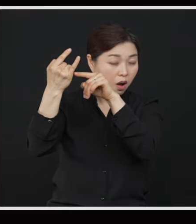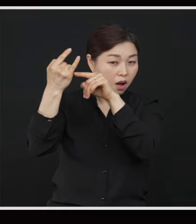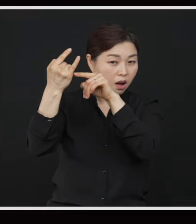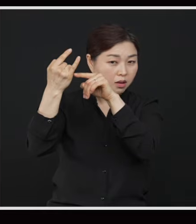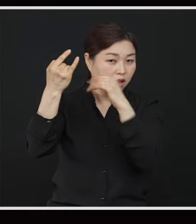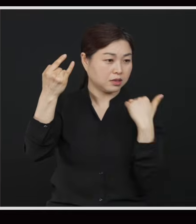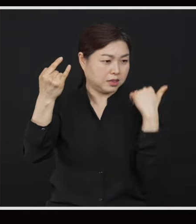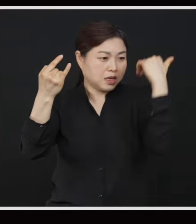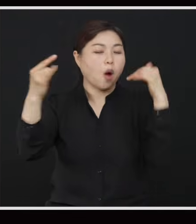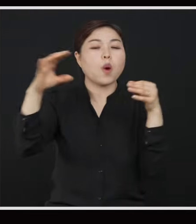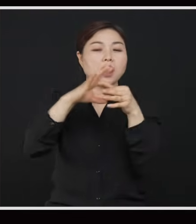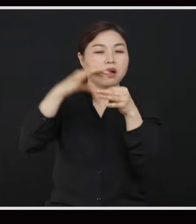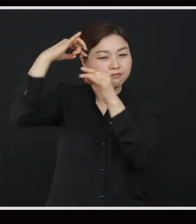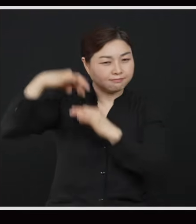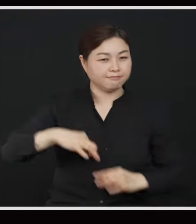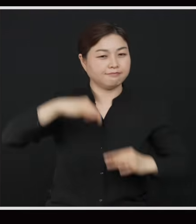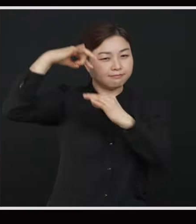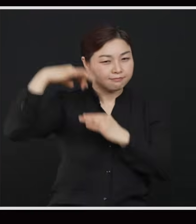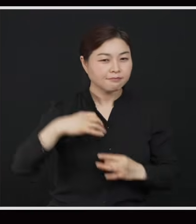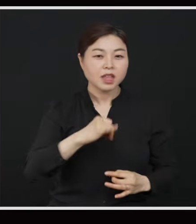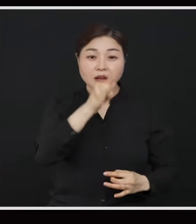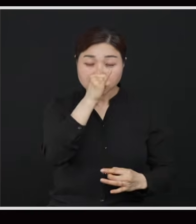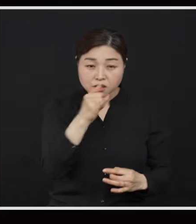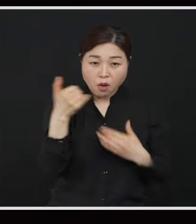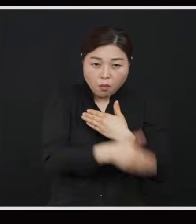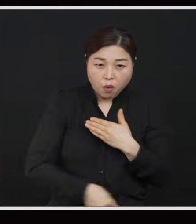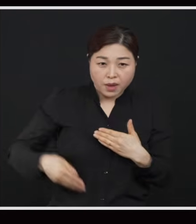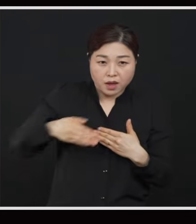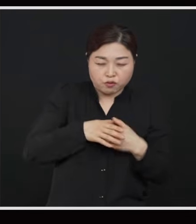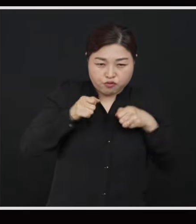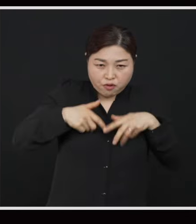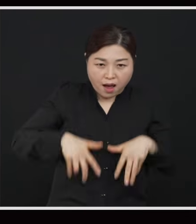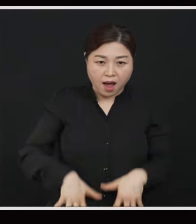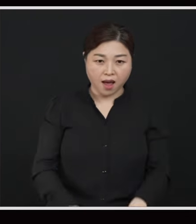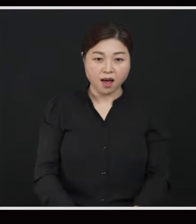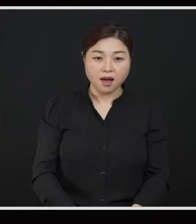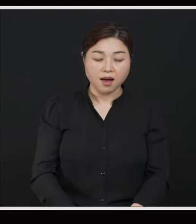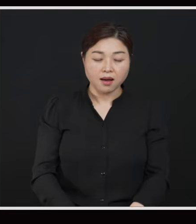나와요. 이게 온몸에 퍼지면서 그래서